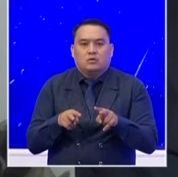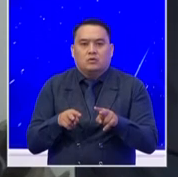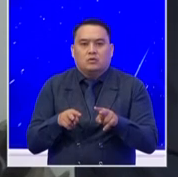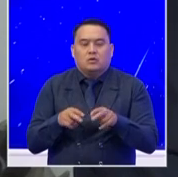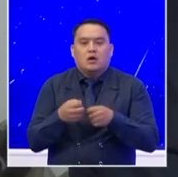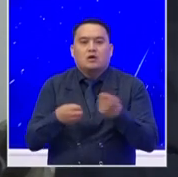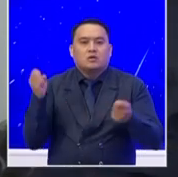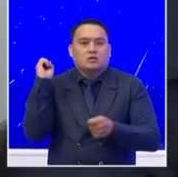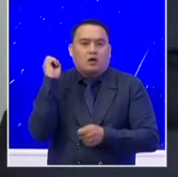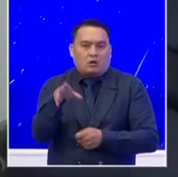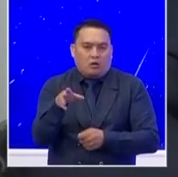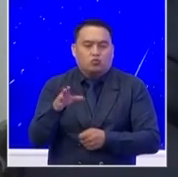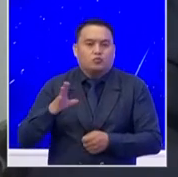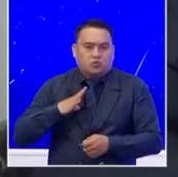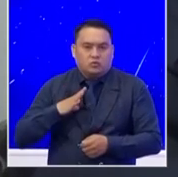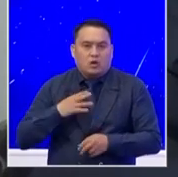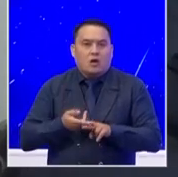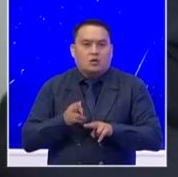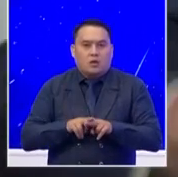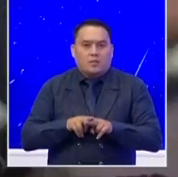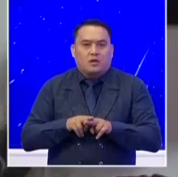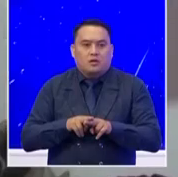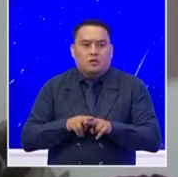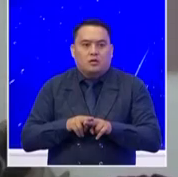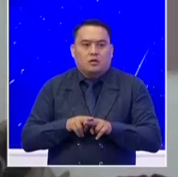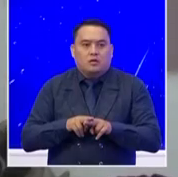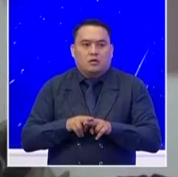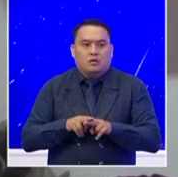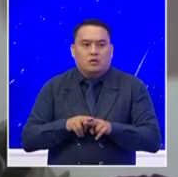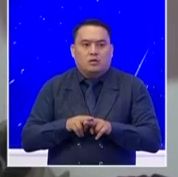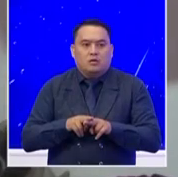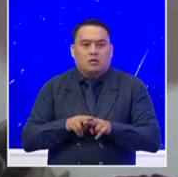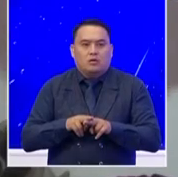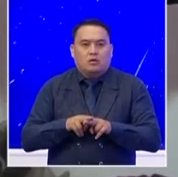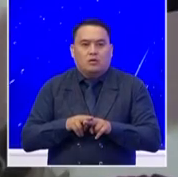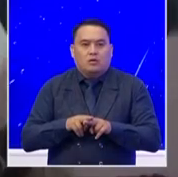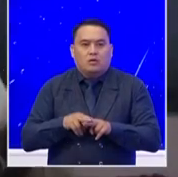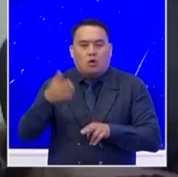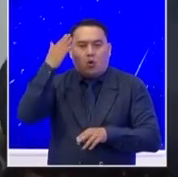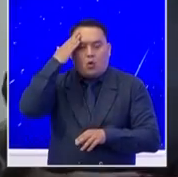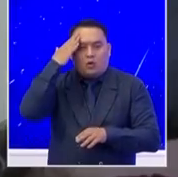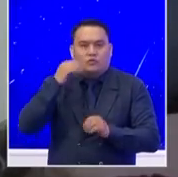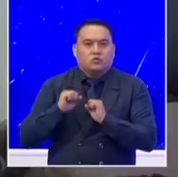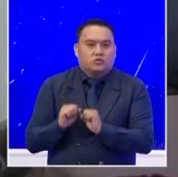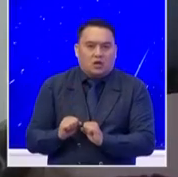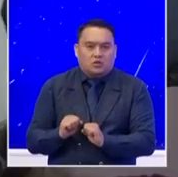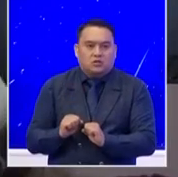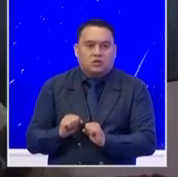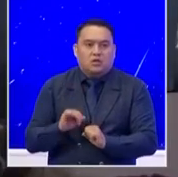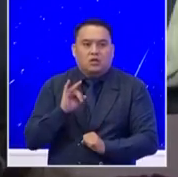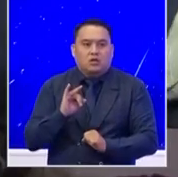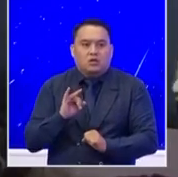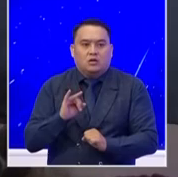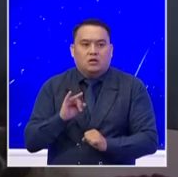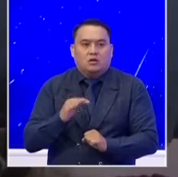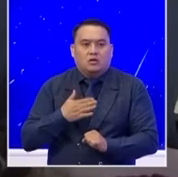гранату, я этим прикладом и это голову защитить. И вот в